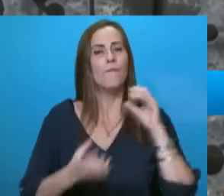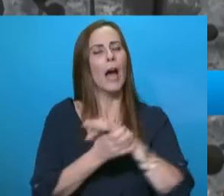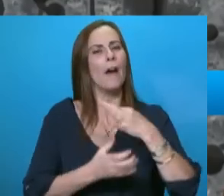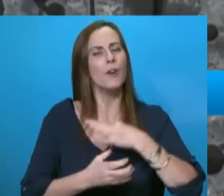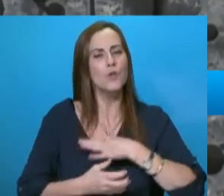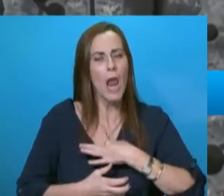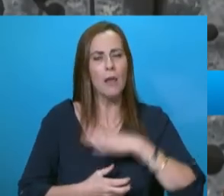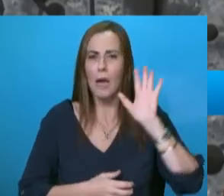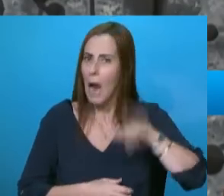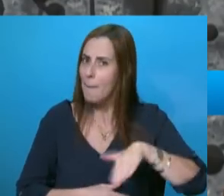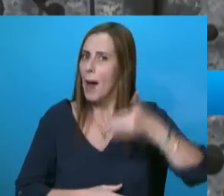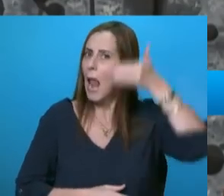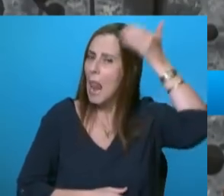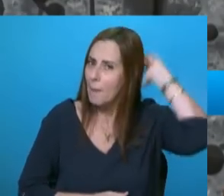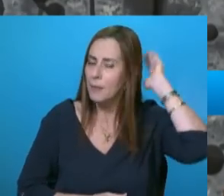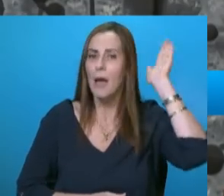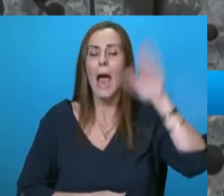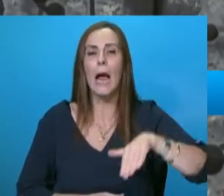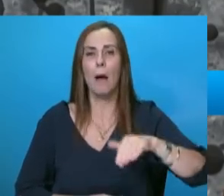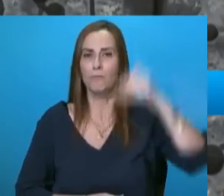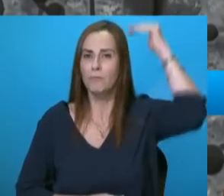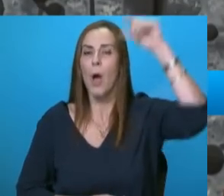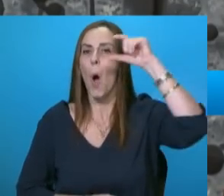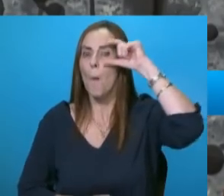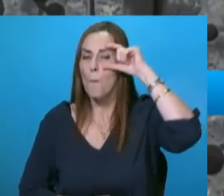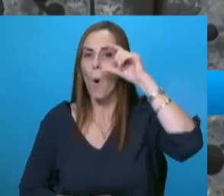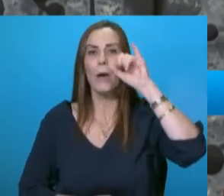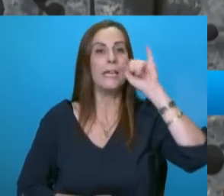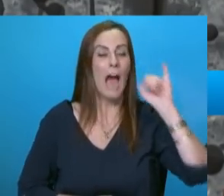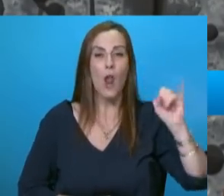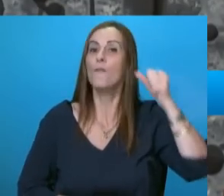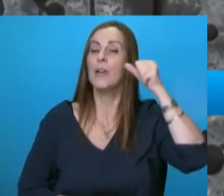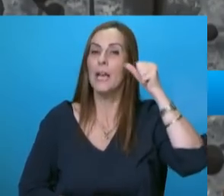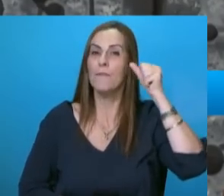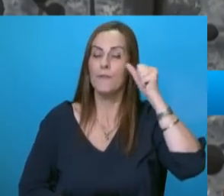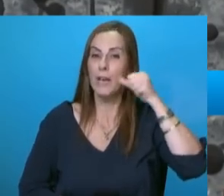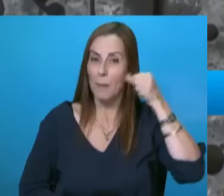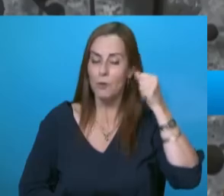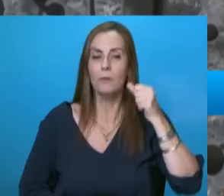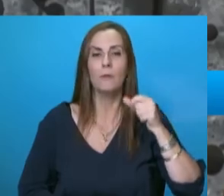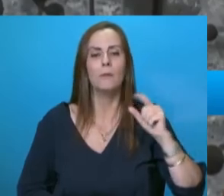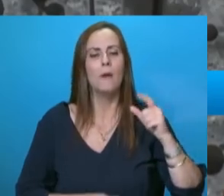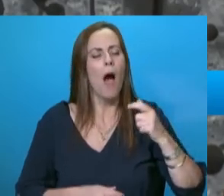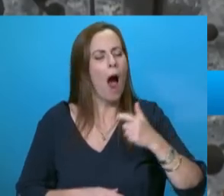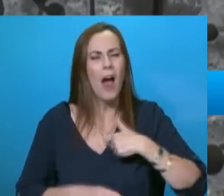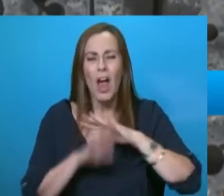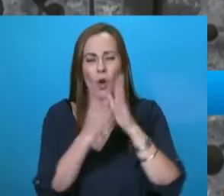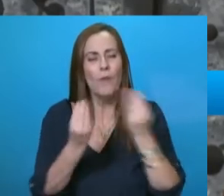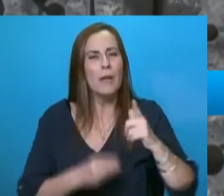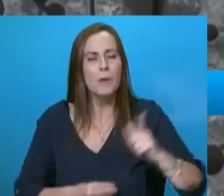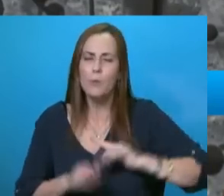יאיר לפיד, משה בוגי יעלון וגבי אשכנזי, הנחנו כל שיקול אישי